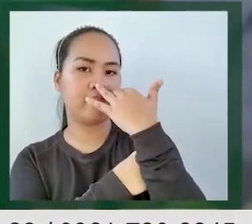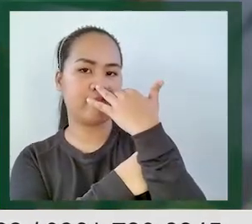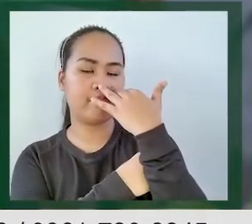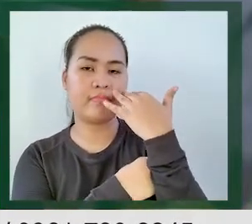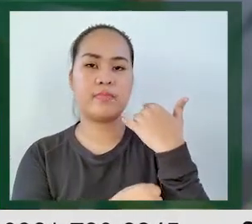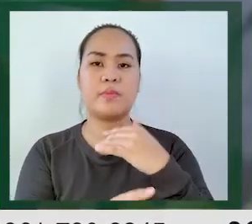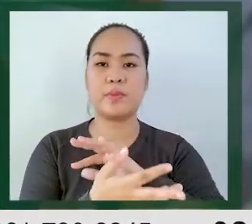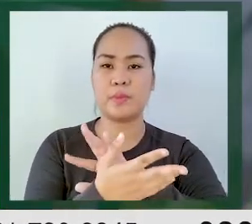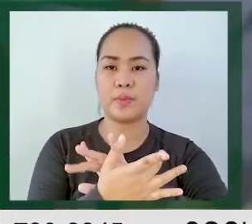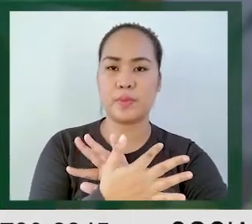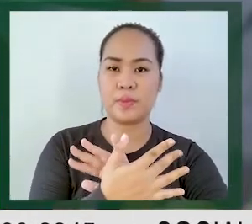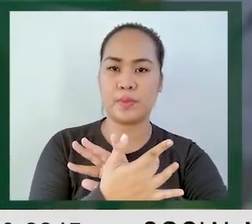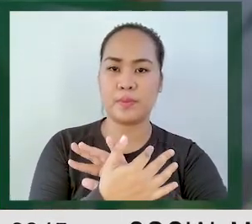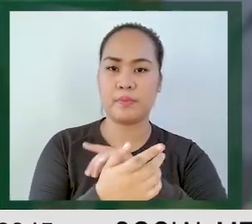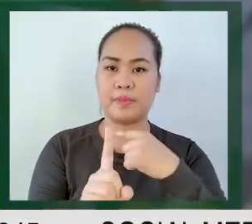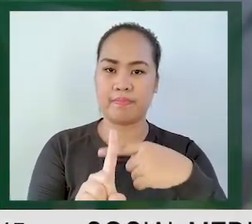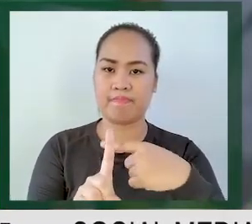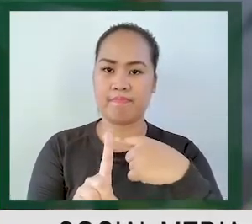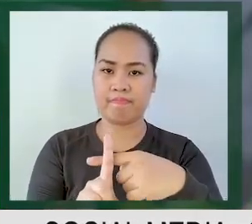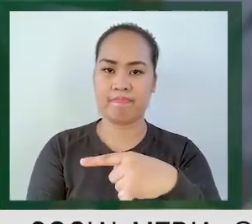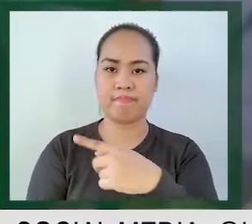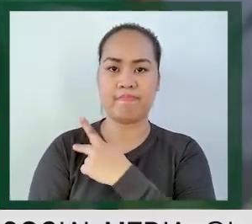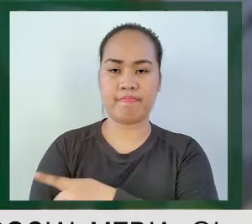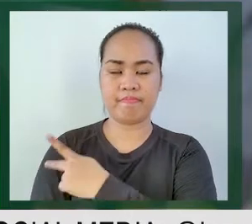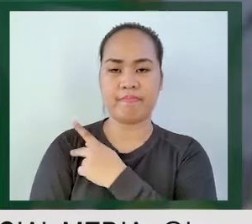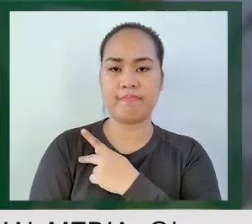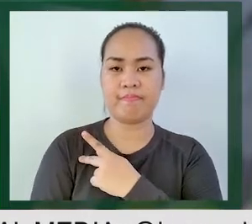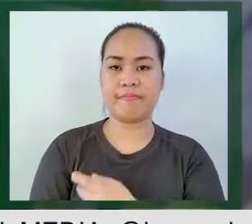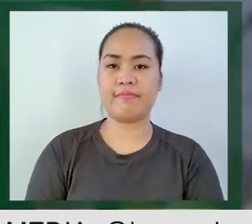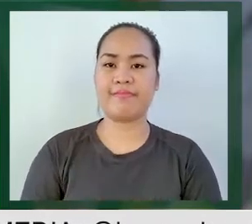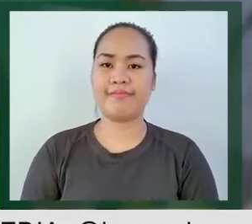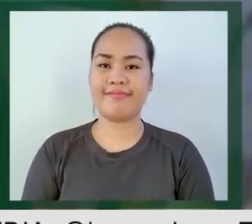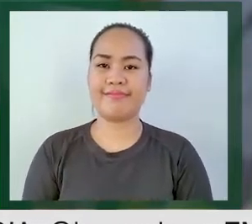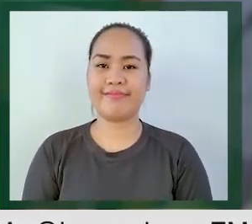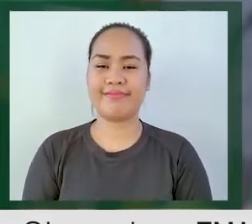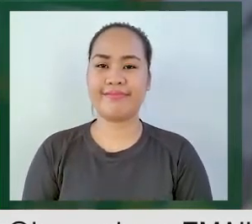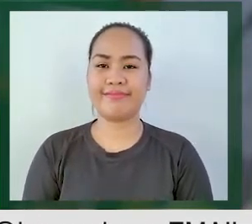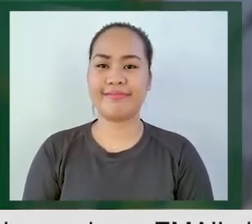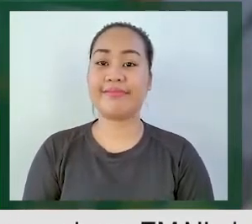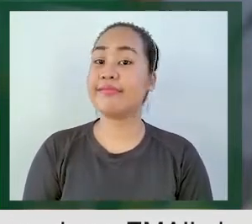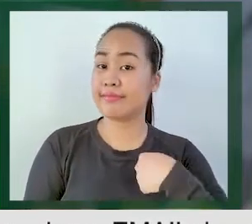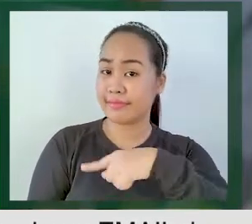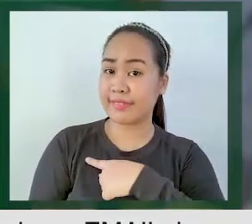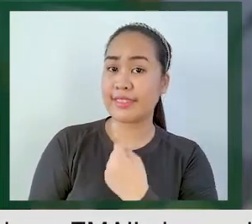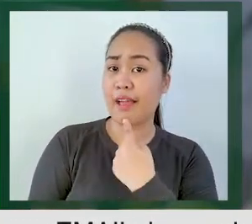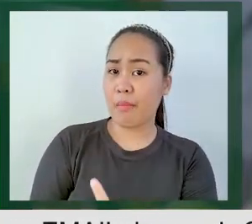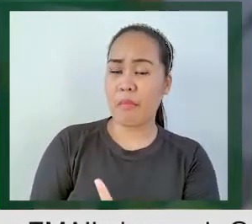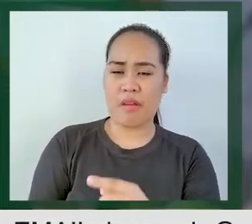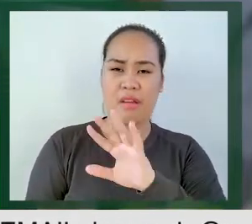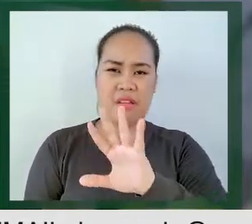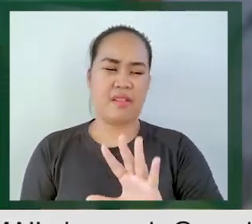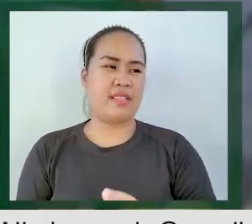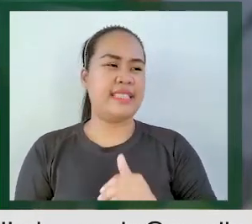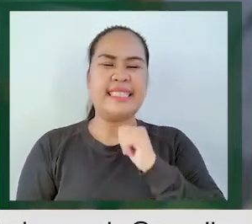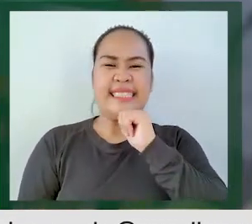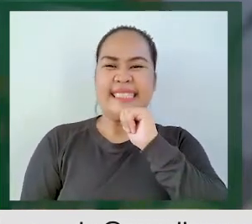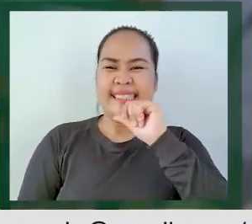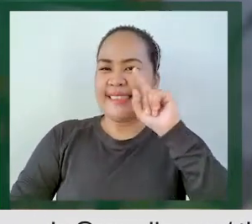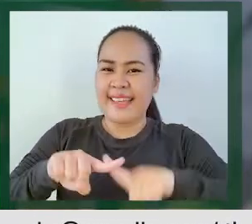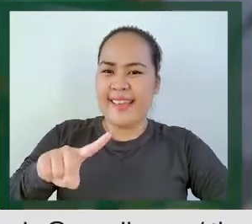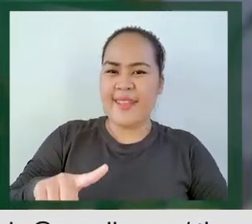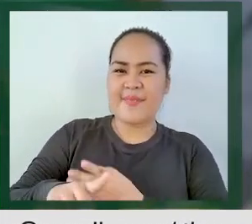tayo naman po, alam nyo, sabi ko nga, hindi natin maiiwasan talaga, no, na meron at meron sa ating tatamaan,